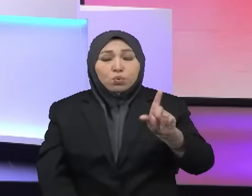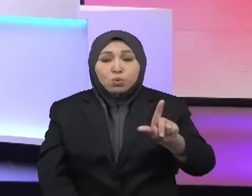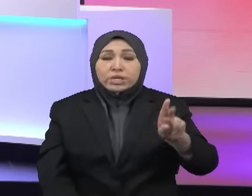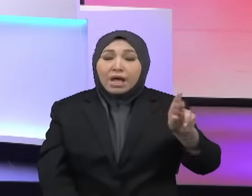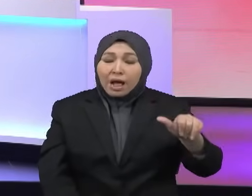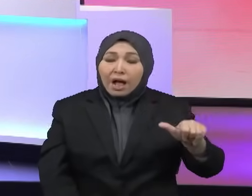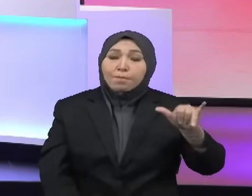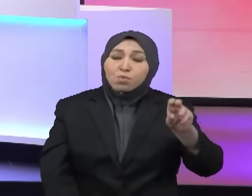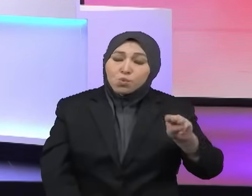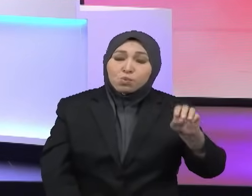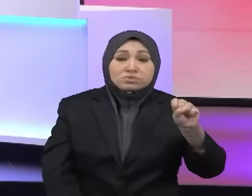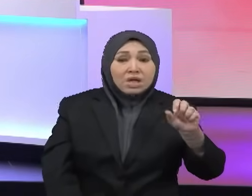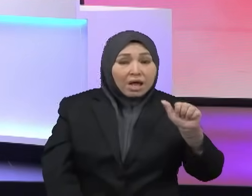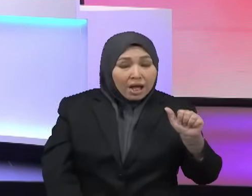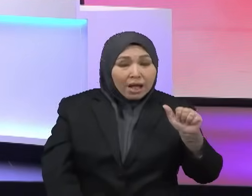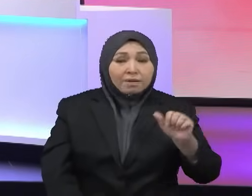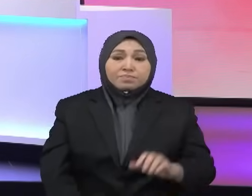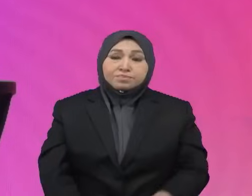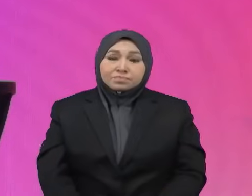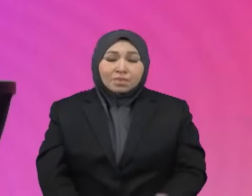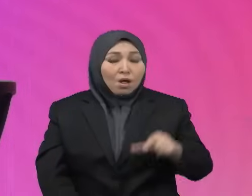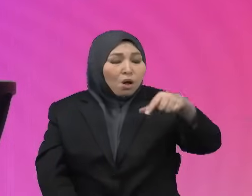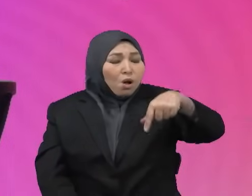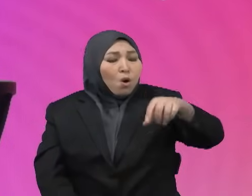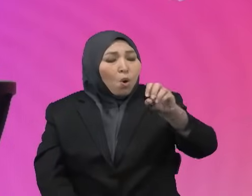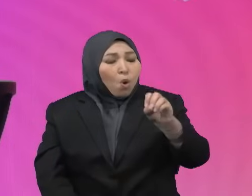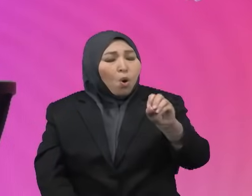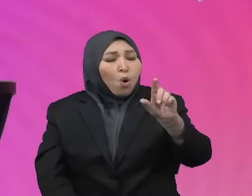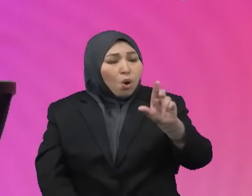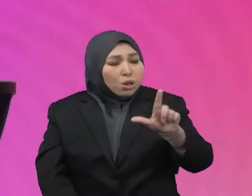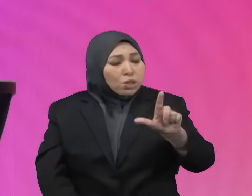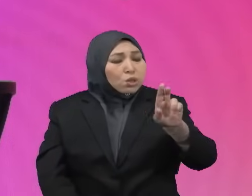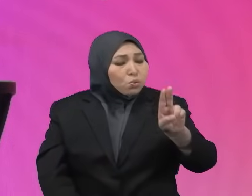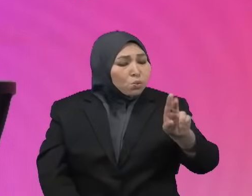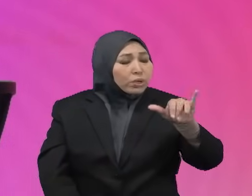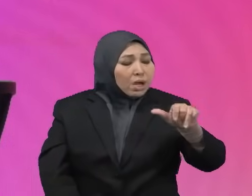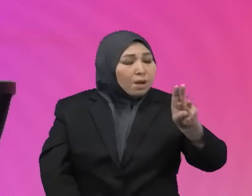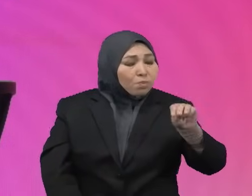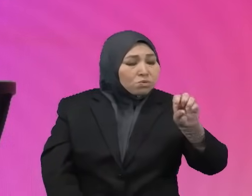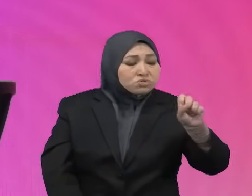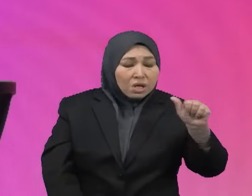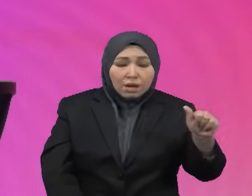Qalu ya Musa. Qalu ya Musa.